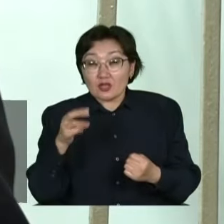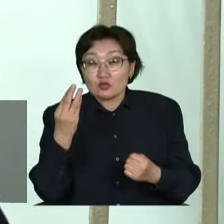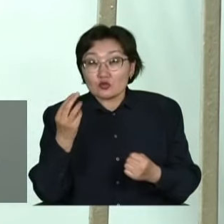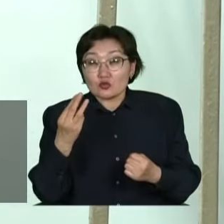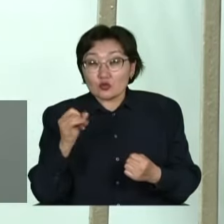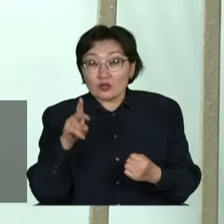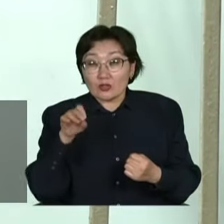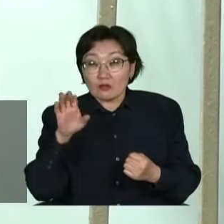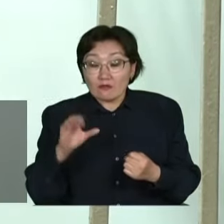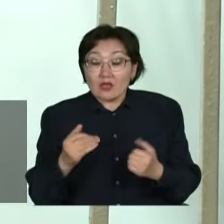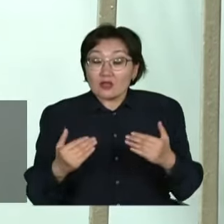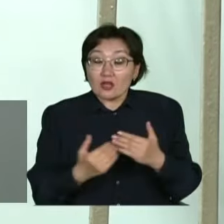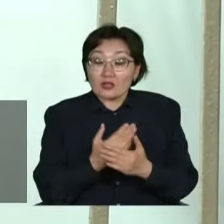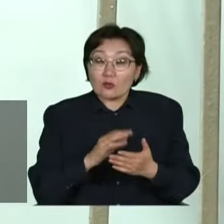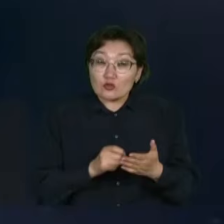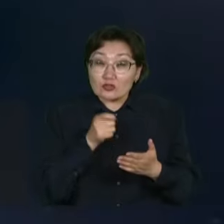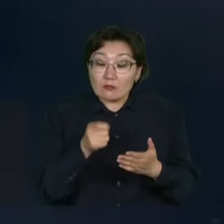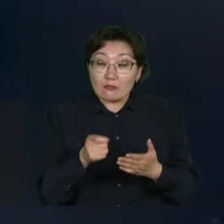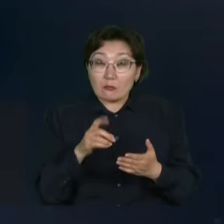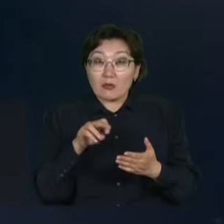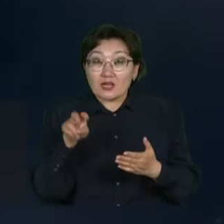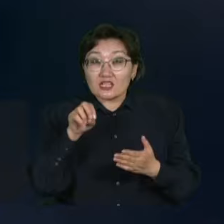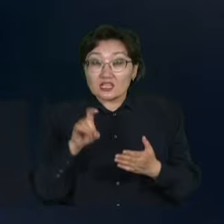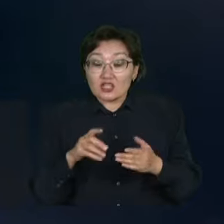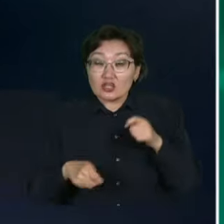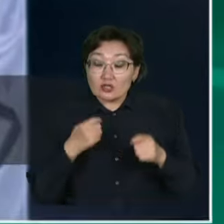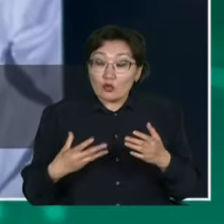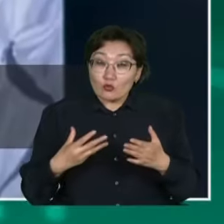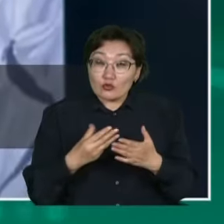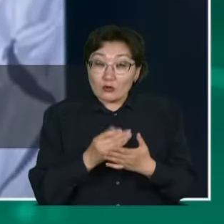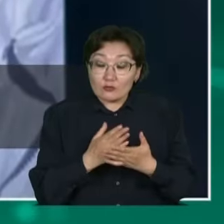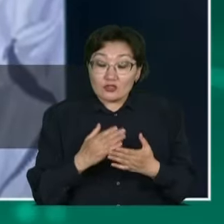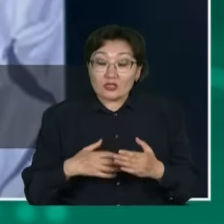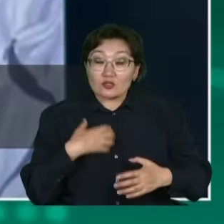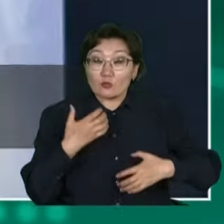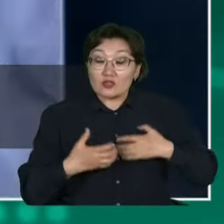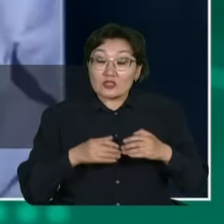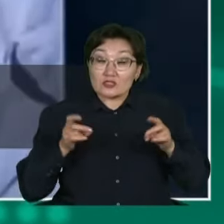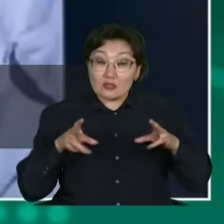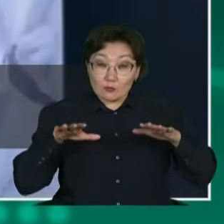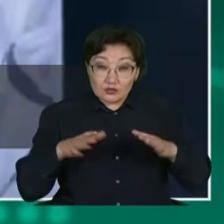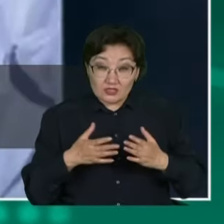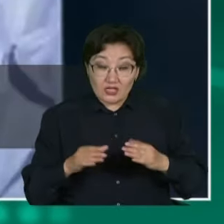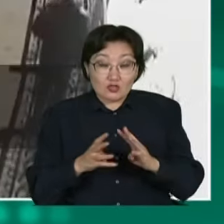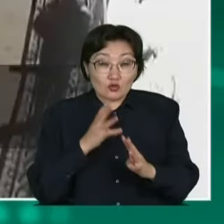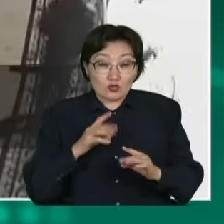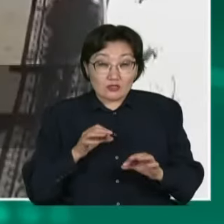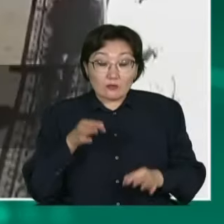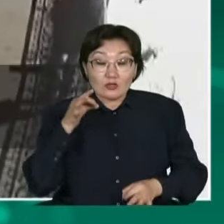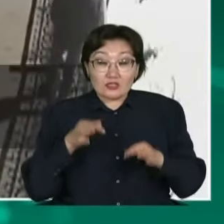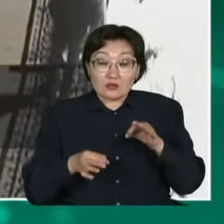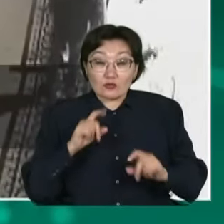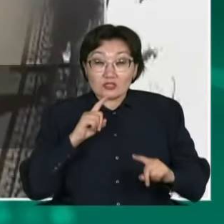талап арыз бере аламыз моральдық шығын өтеу туралы. Дүйім жұрттың жағасын ұстатқан оқиғаға қатысты кезекті сот